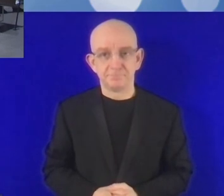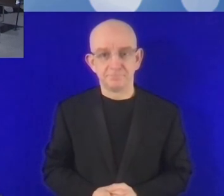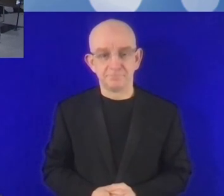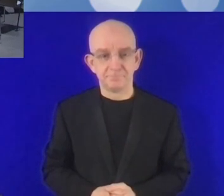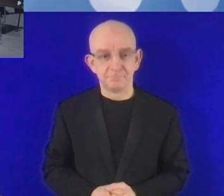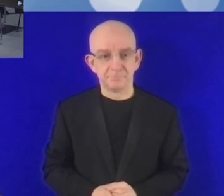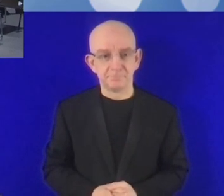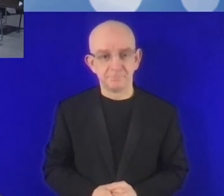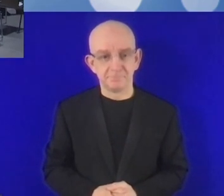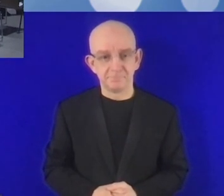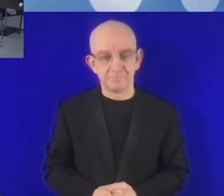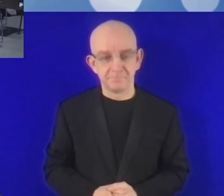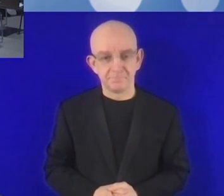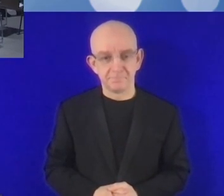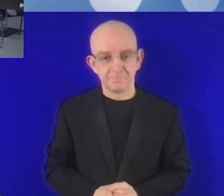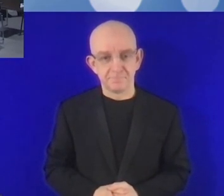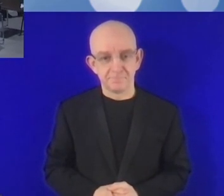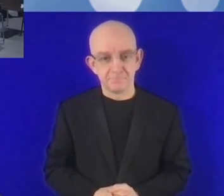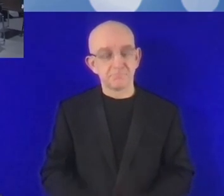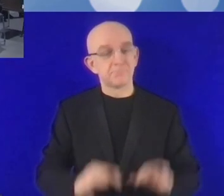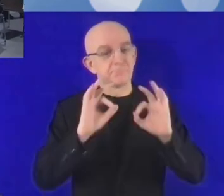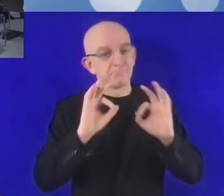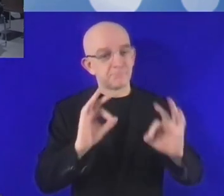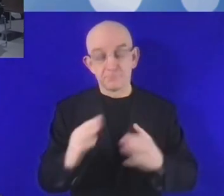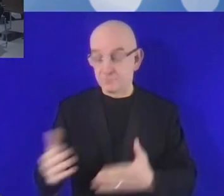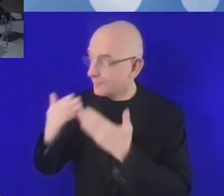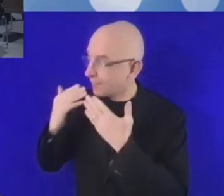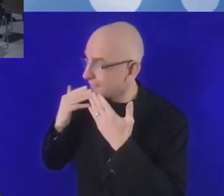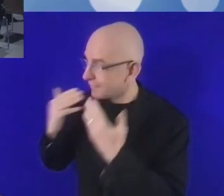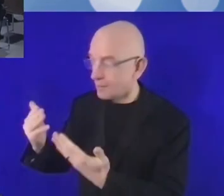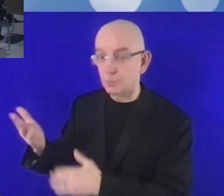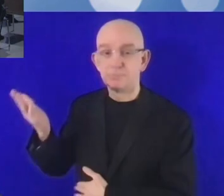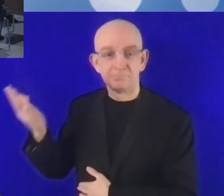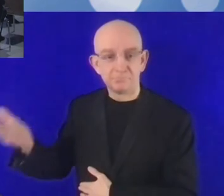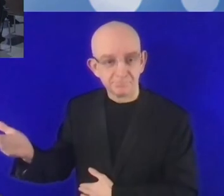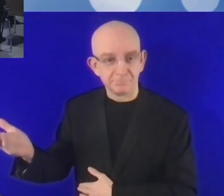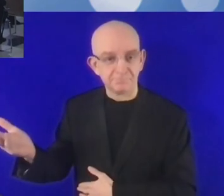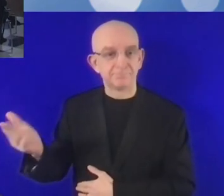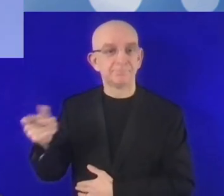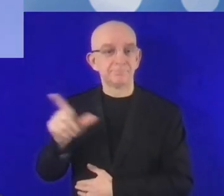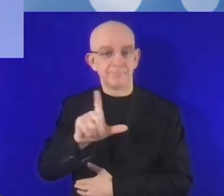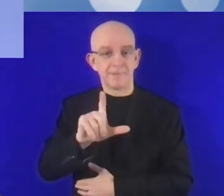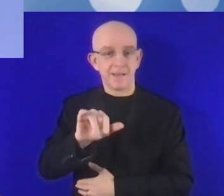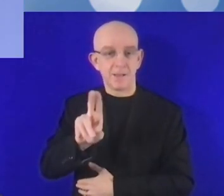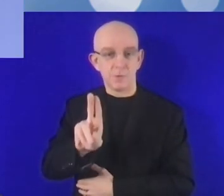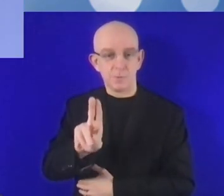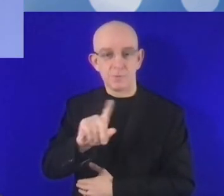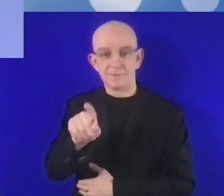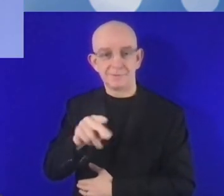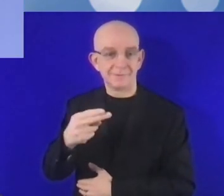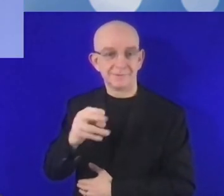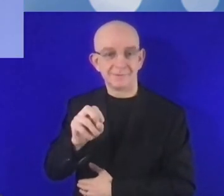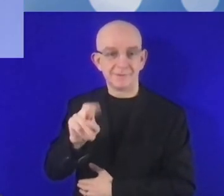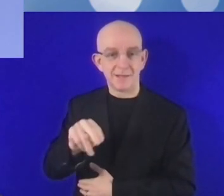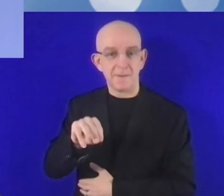Thank you very much, Mr. Liu Zhenming, Under Secretary General. 非常感谢，这是刘正明，联合国数字和社会